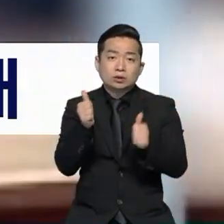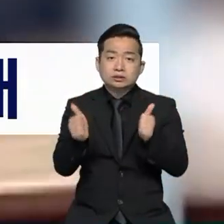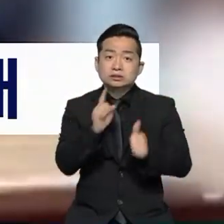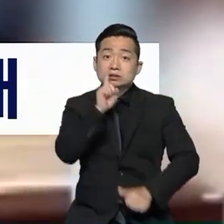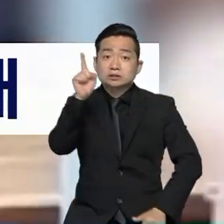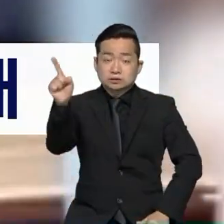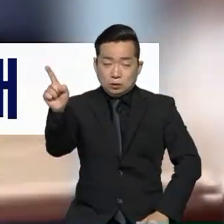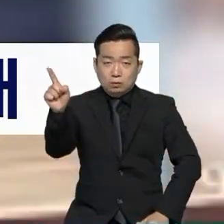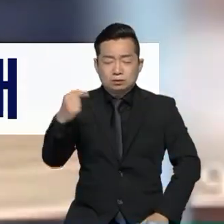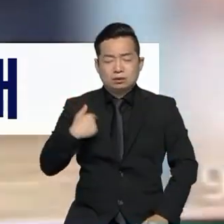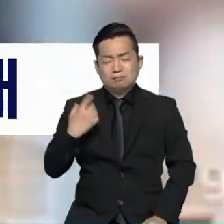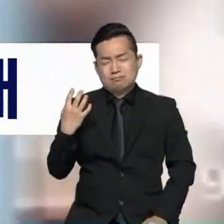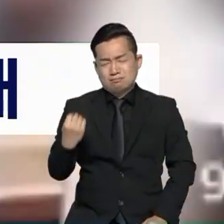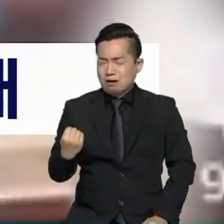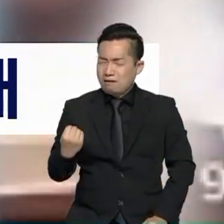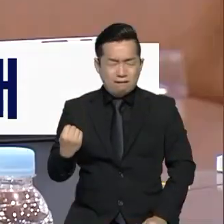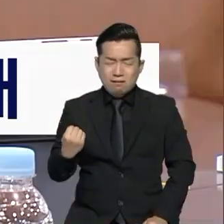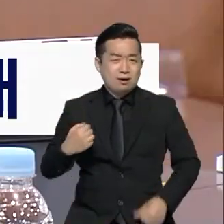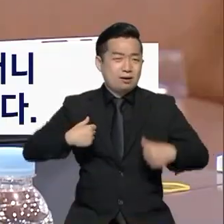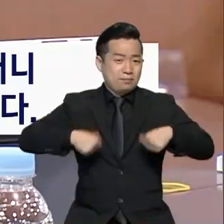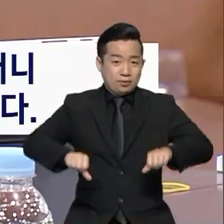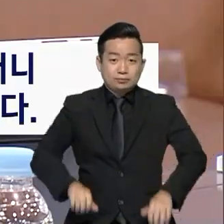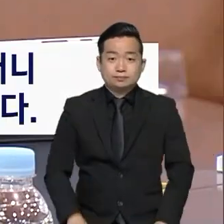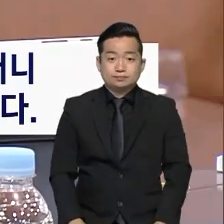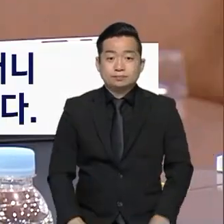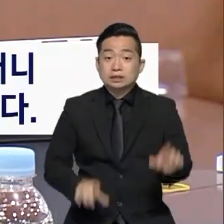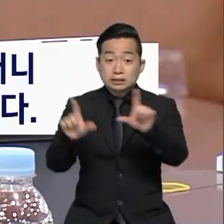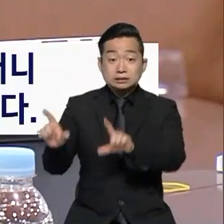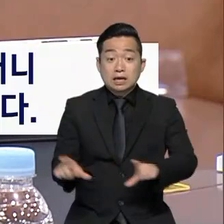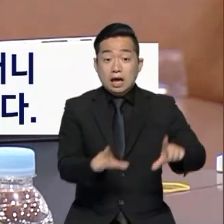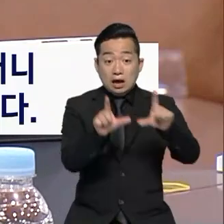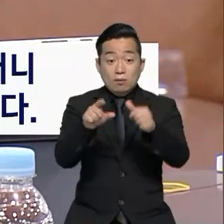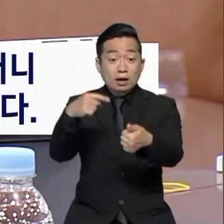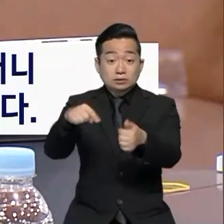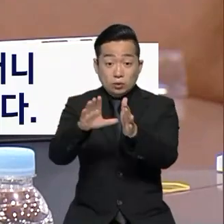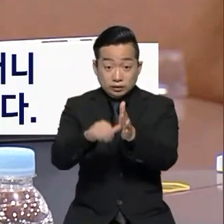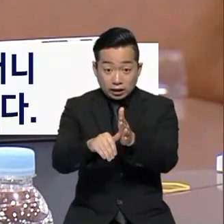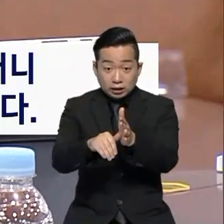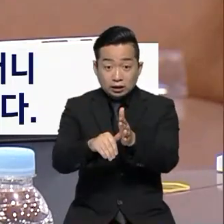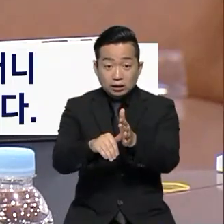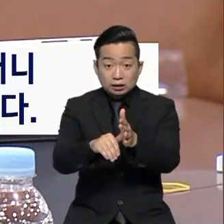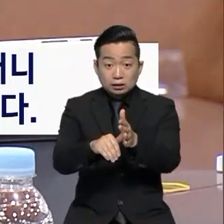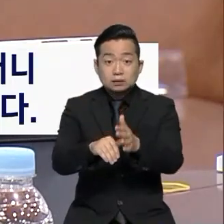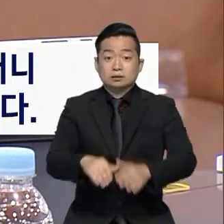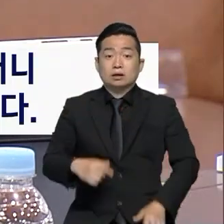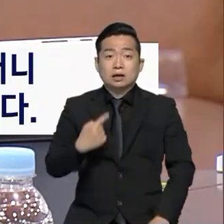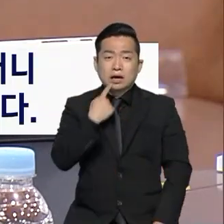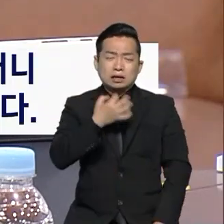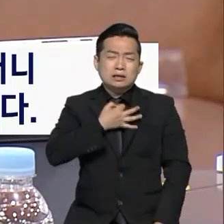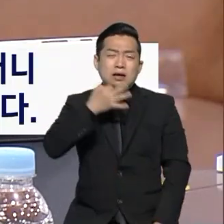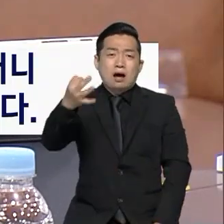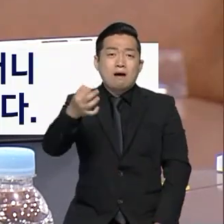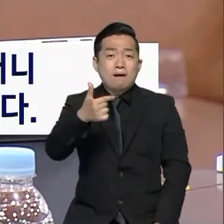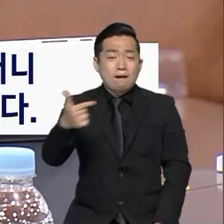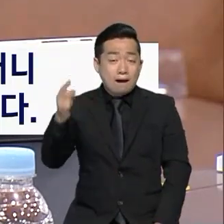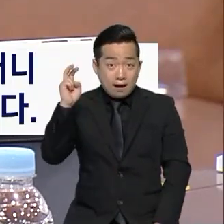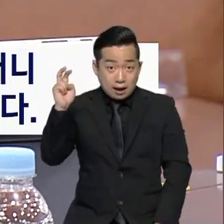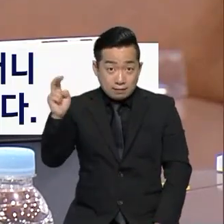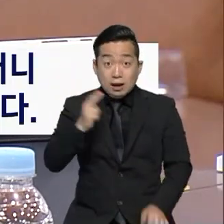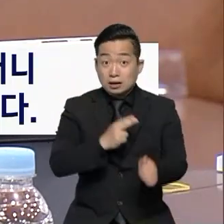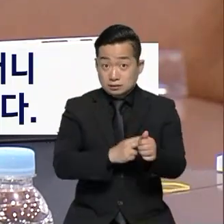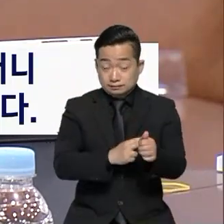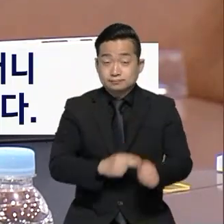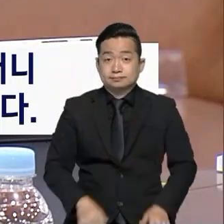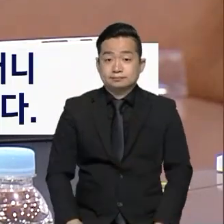일도 부쩍 늘었기 때문입니다. 생활지도 과정에서 좀 억양을 높게 사용했던 것 같아요, 선생님이.